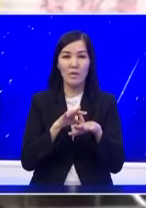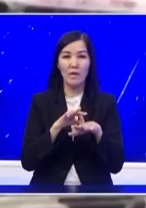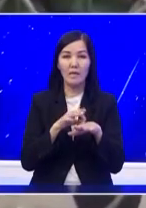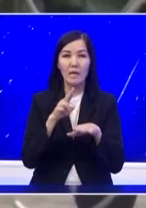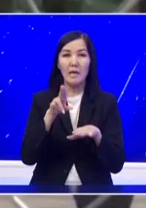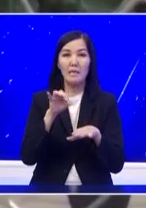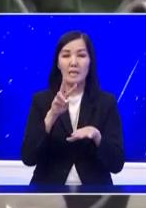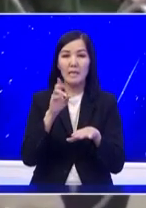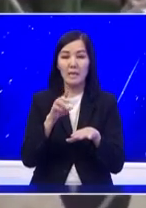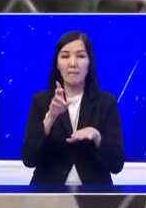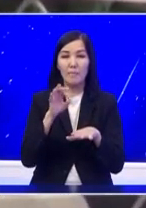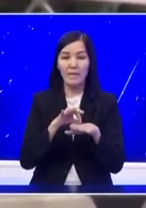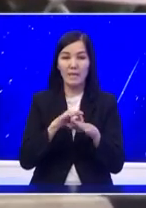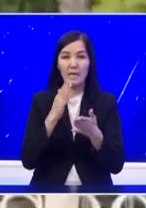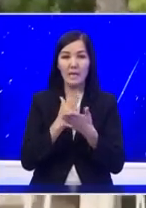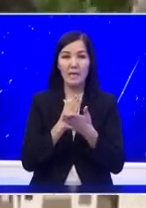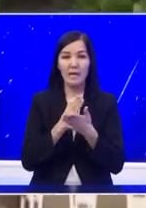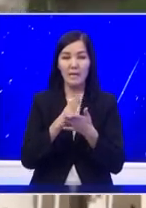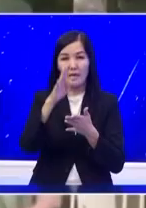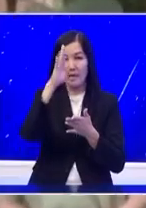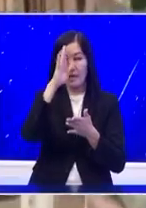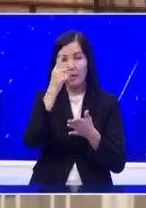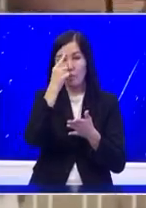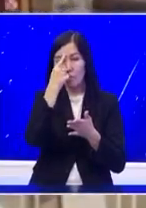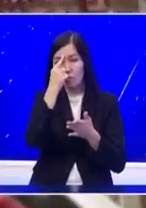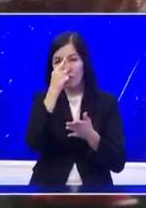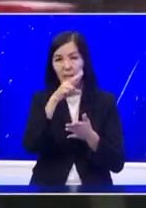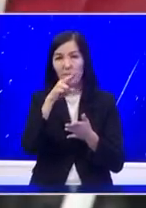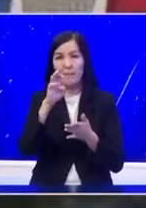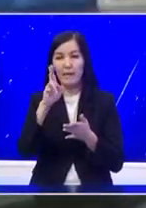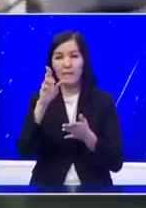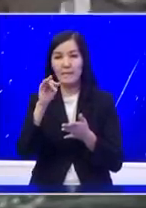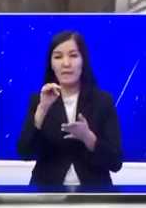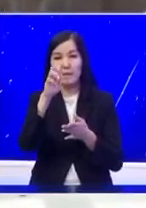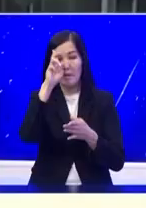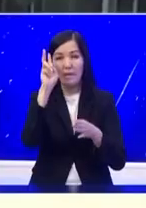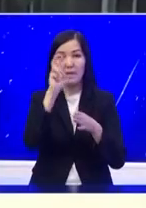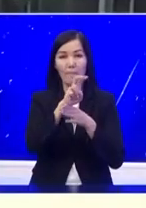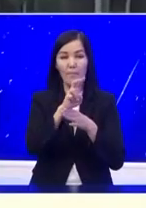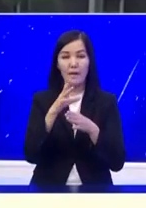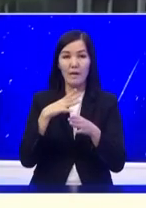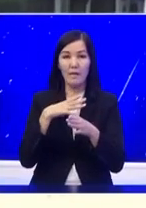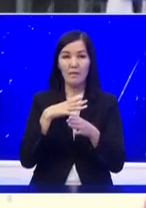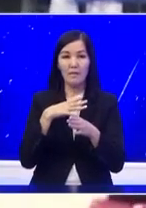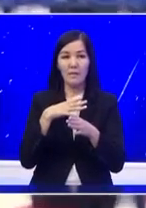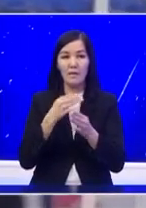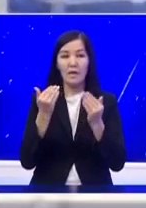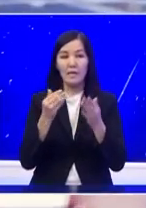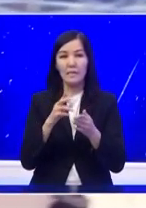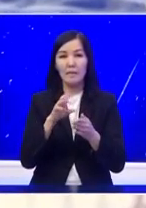безгегі анықталған. Ер адам соңғы уақытта Үндістан, Мьянма, Пәкістан елдеріне барған. Сонымен қоса Қытайдың ішкі